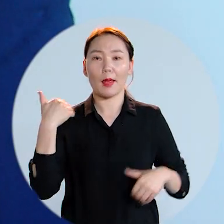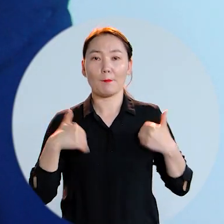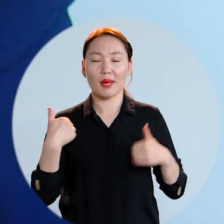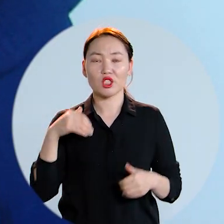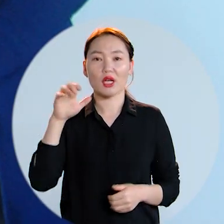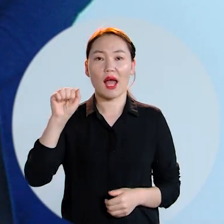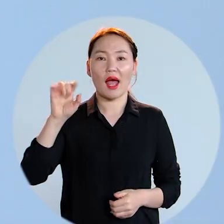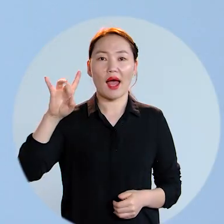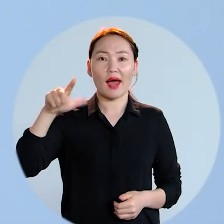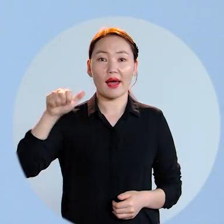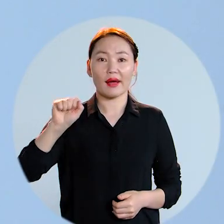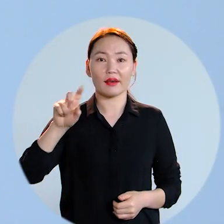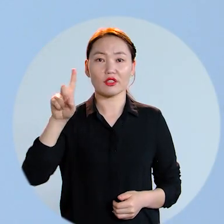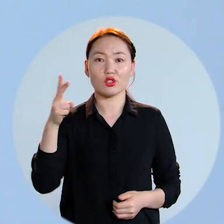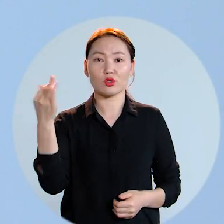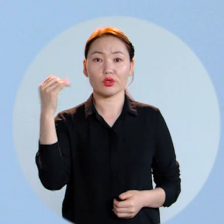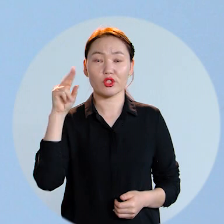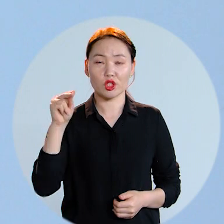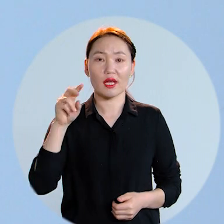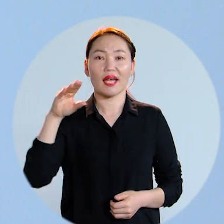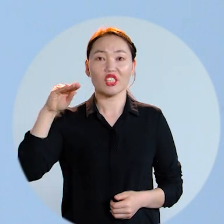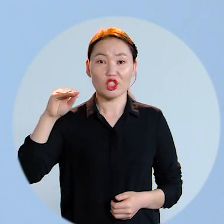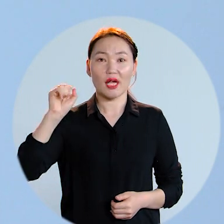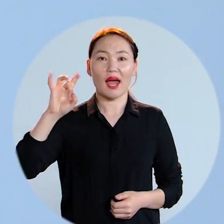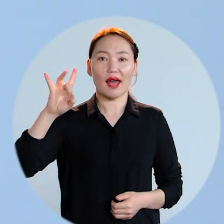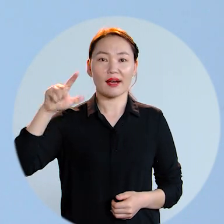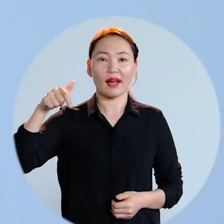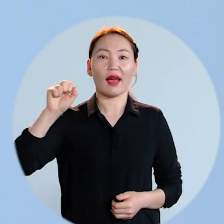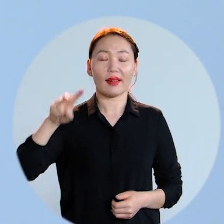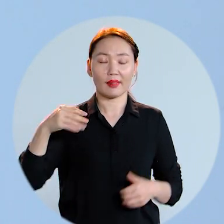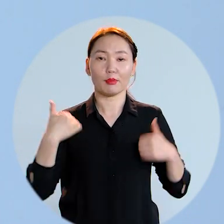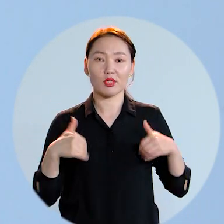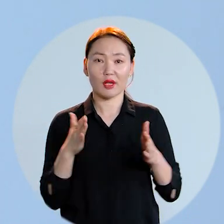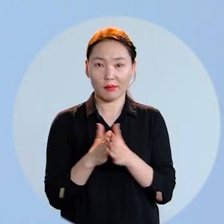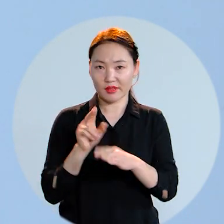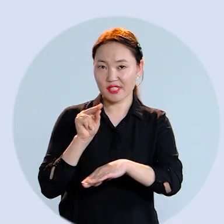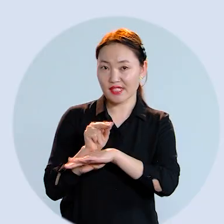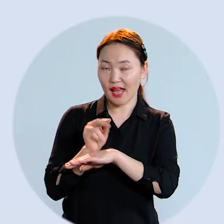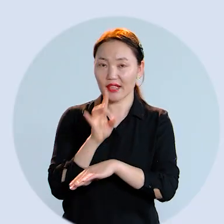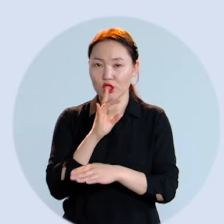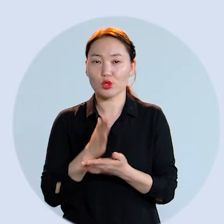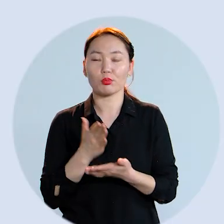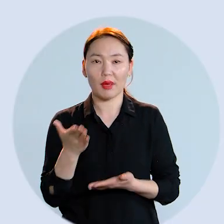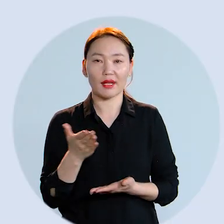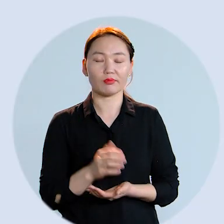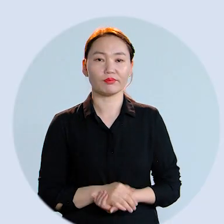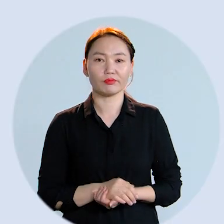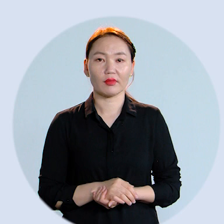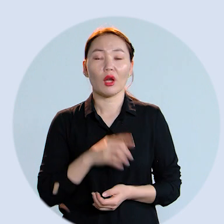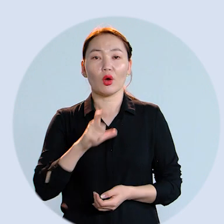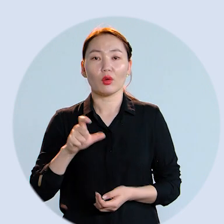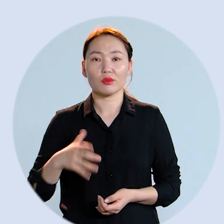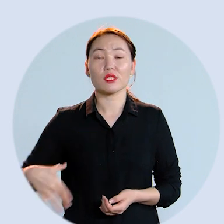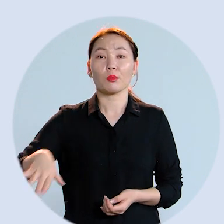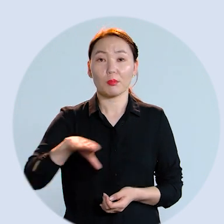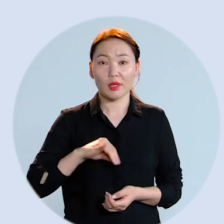хамтарч хөргөнө. Хүмүүс бид холбоо харилцааны дунд ажиллаж амьдардаг. Гэр бүлийн, найз